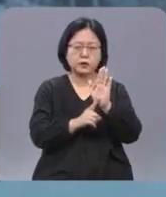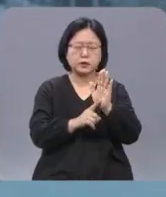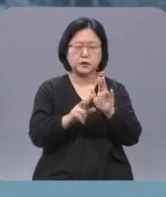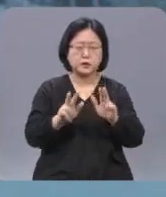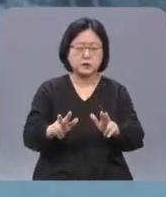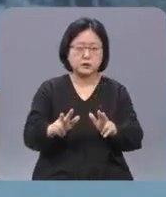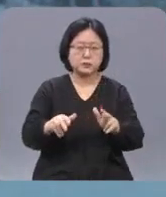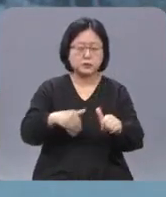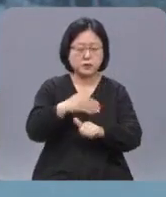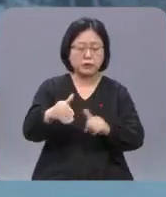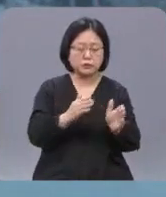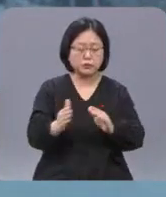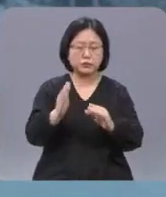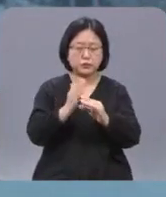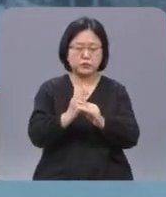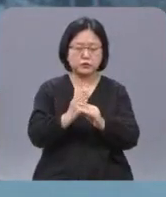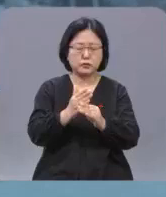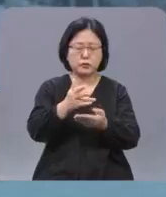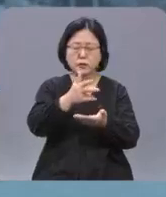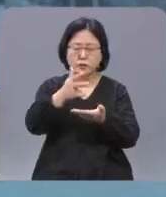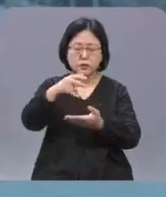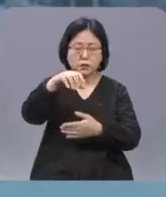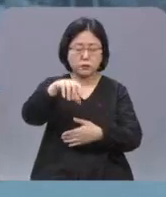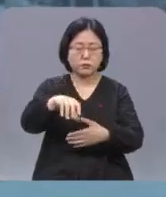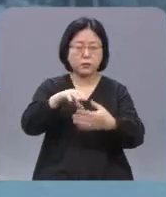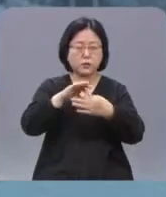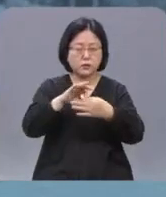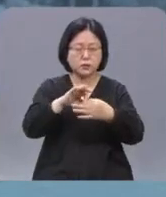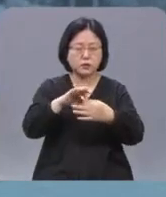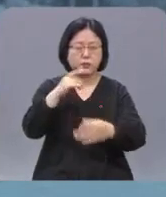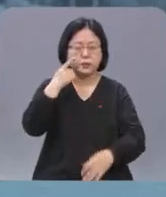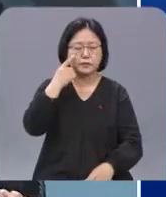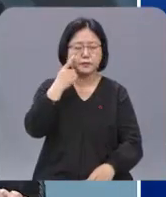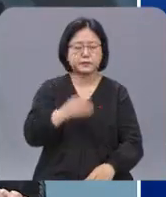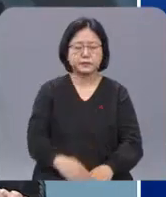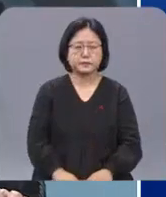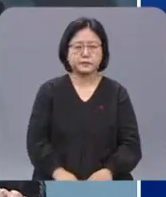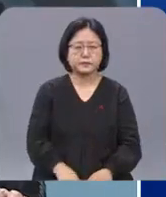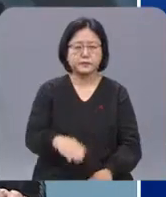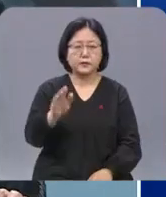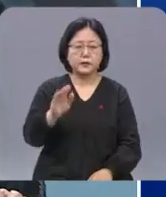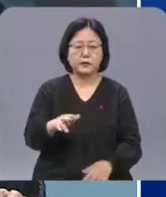대응하고 있습니다 취재 기자 연결해서 현재 눈 상황을 어떻습니까